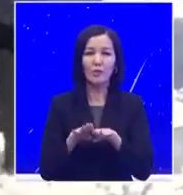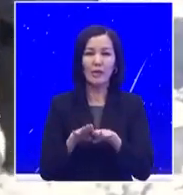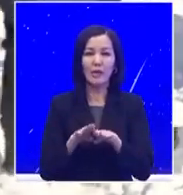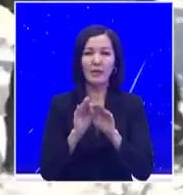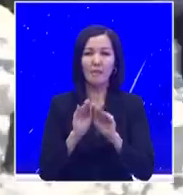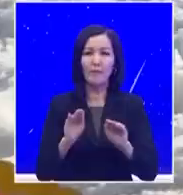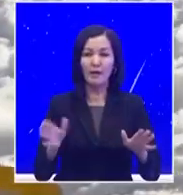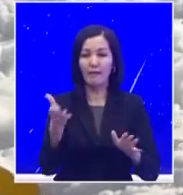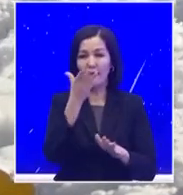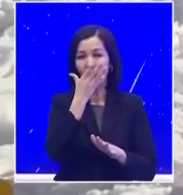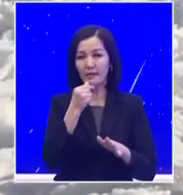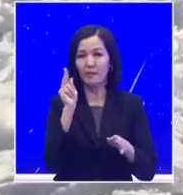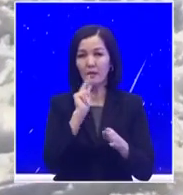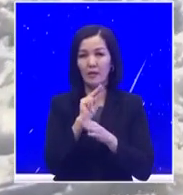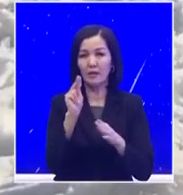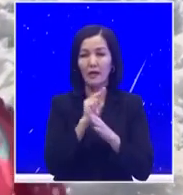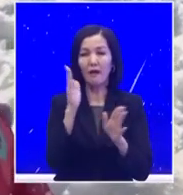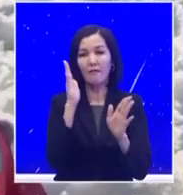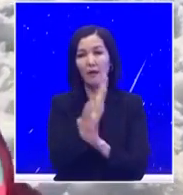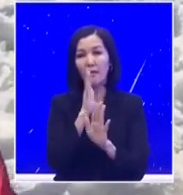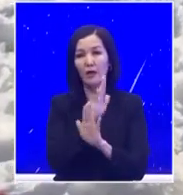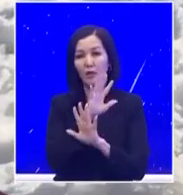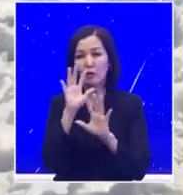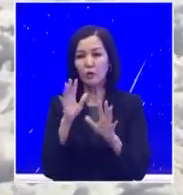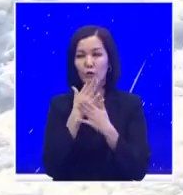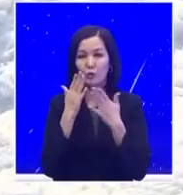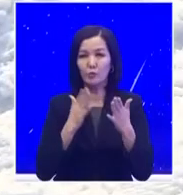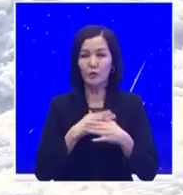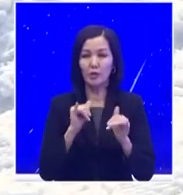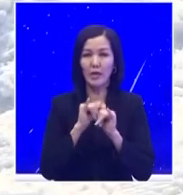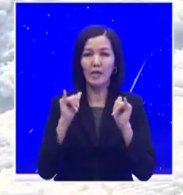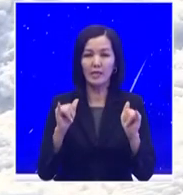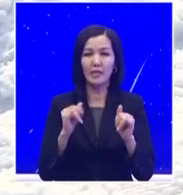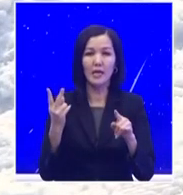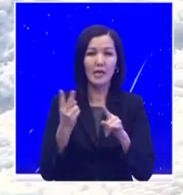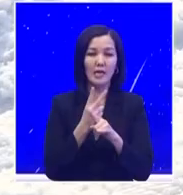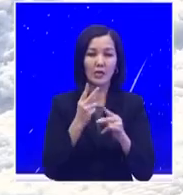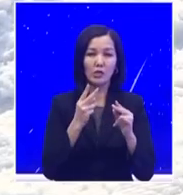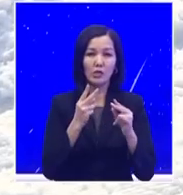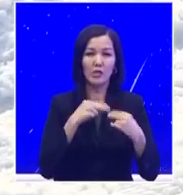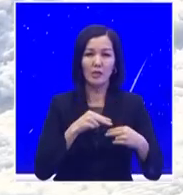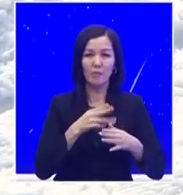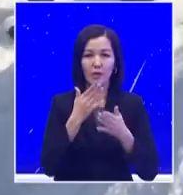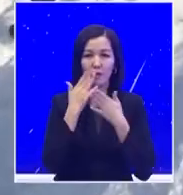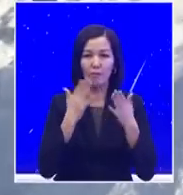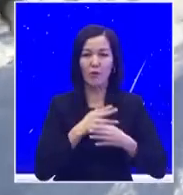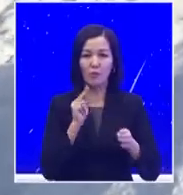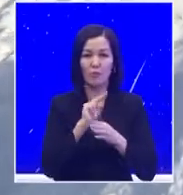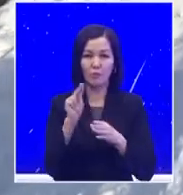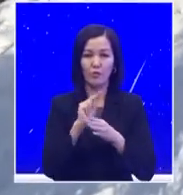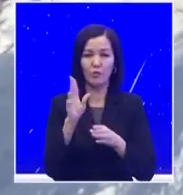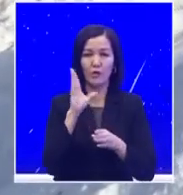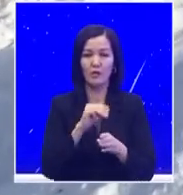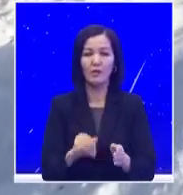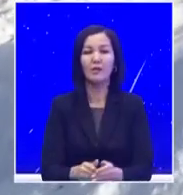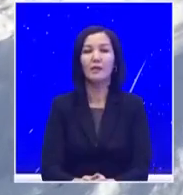баланы әсемдікке тәрбиелеп, қоршаған ортаға сүйіспеншілігін арттырады. Ал екіншіден еңбекке баулайды. Меруерт Қыдырбайқызы, Надир